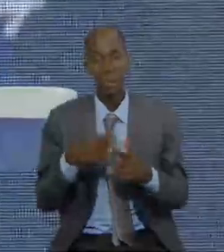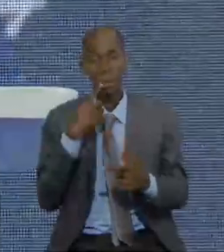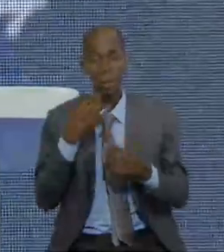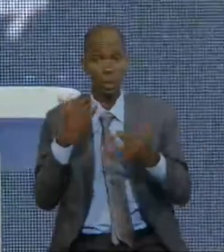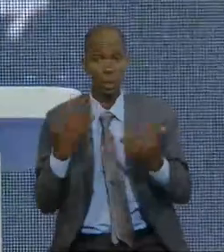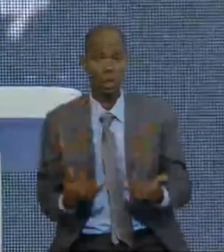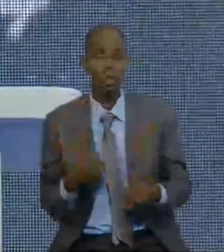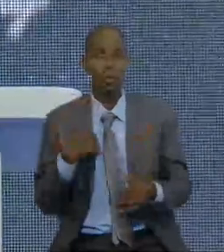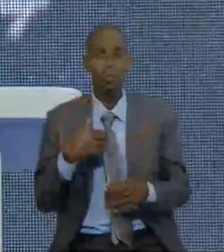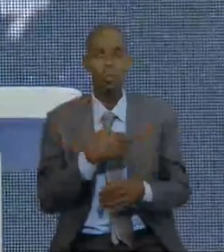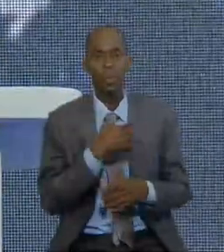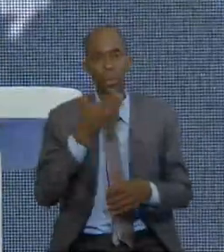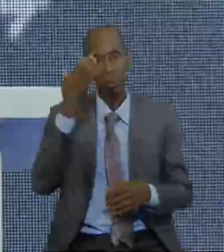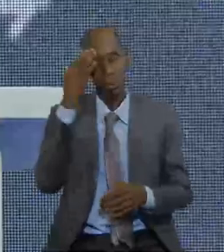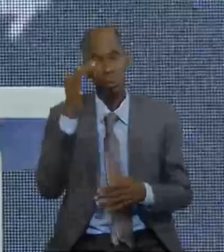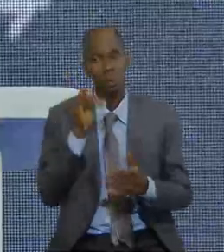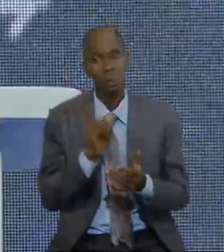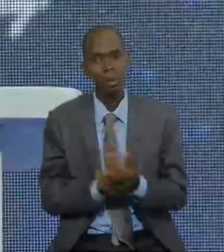faire